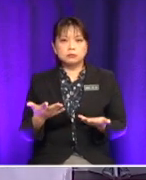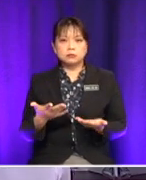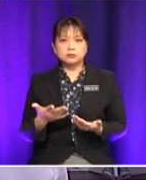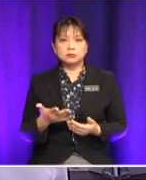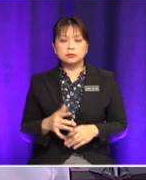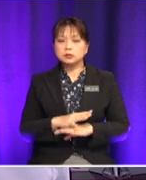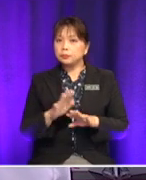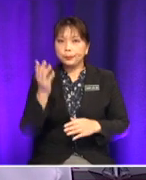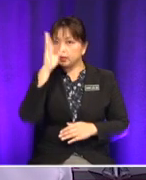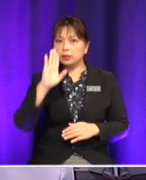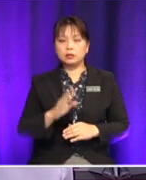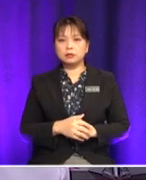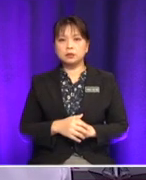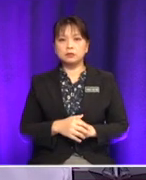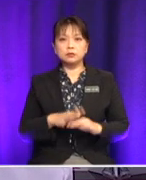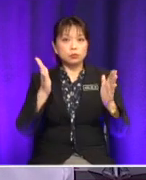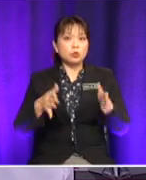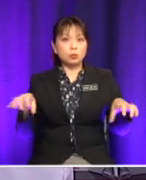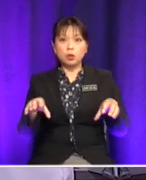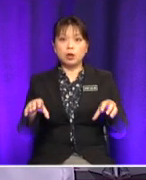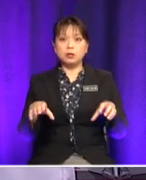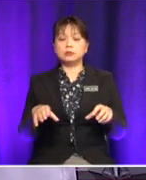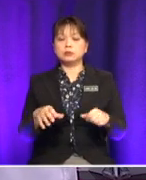rujukan bagi orang-orang yang selepas